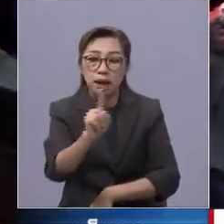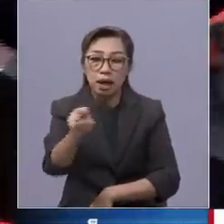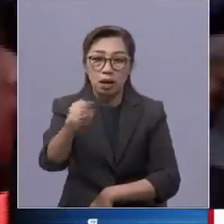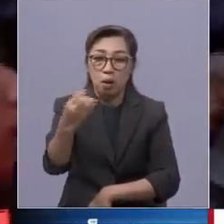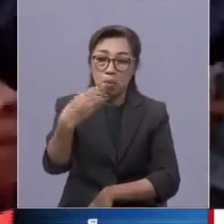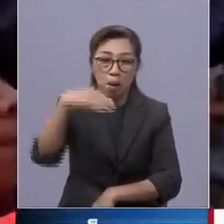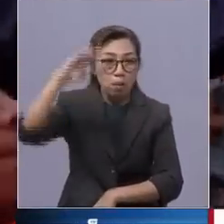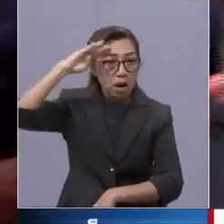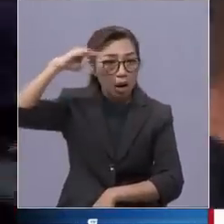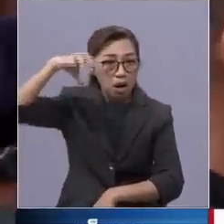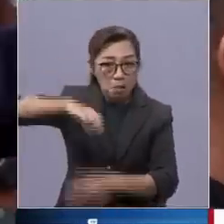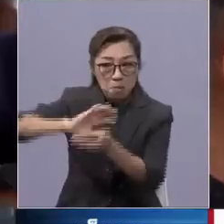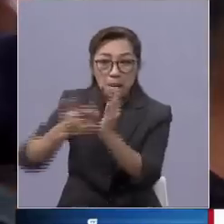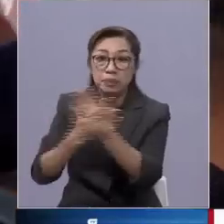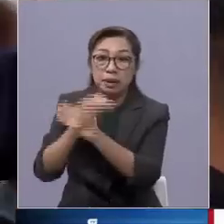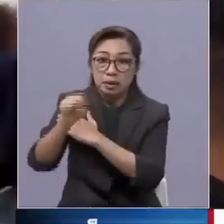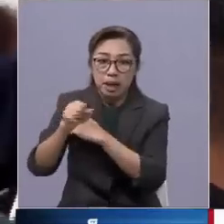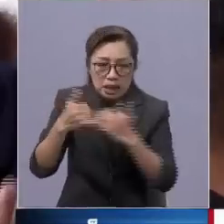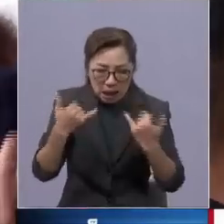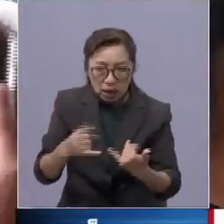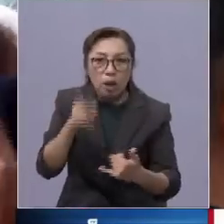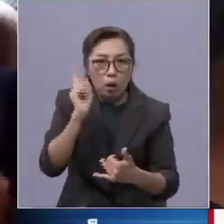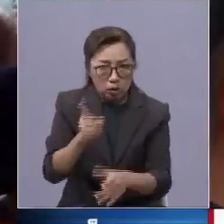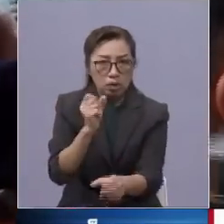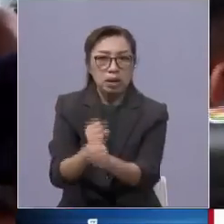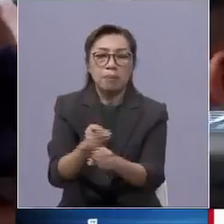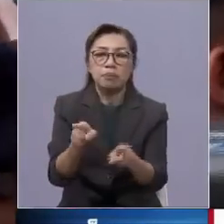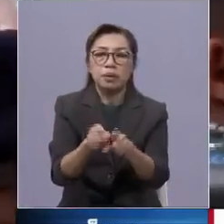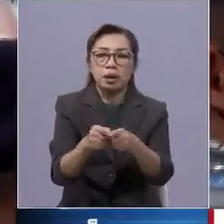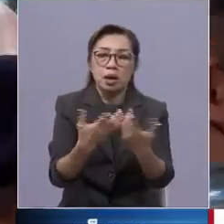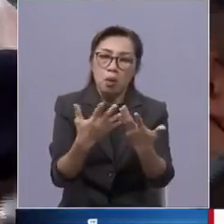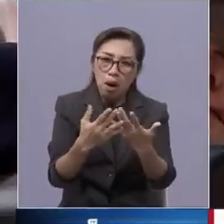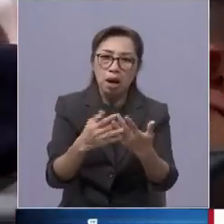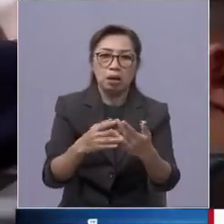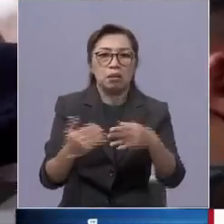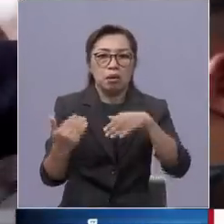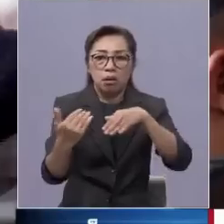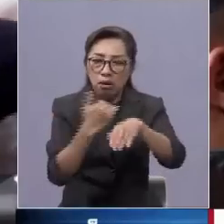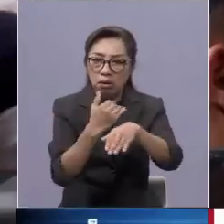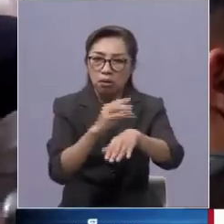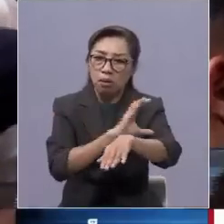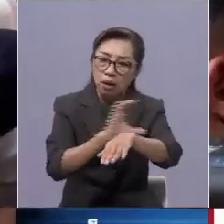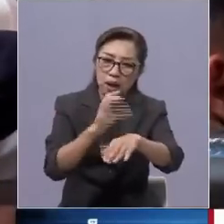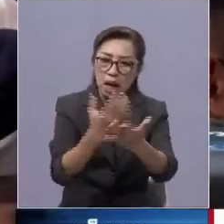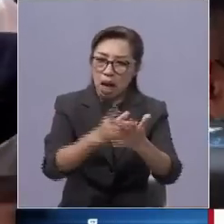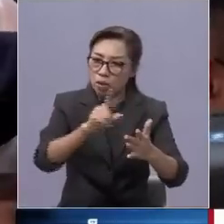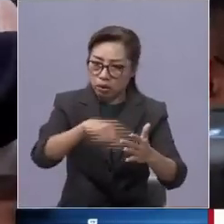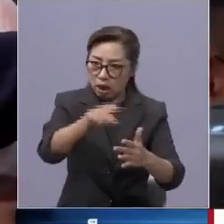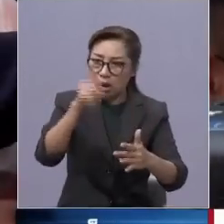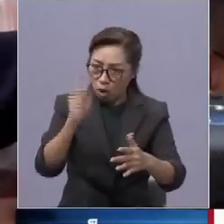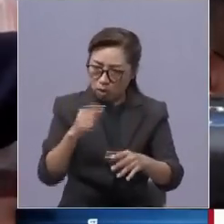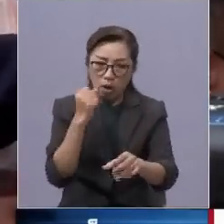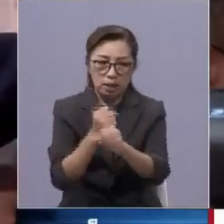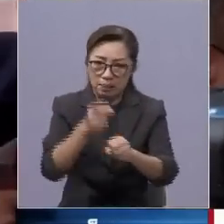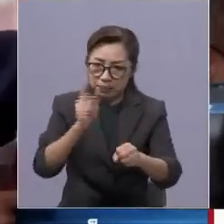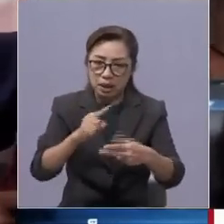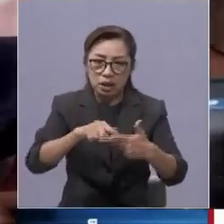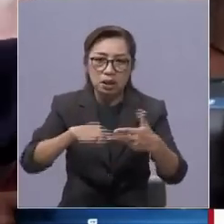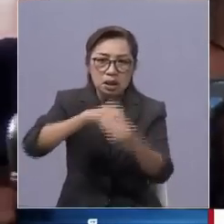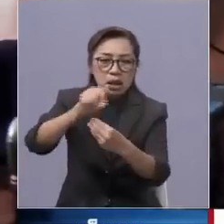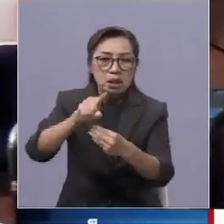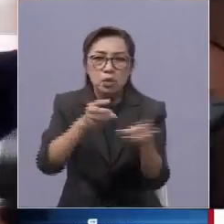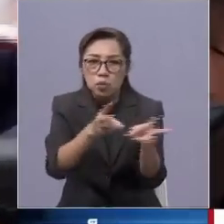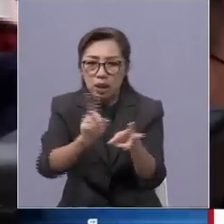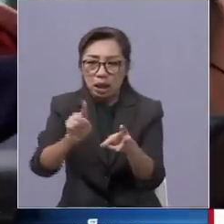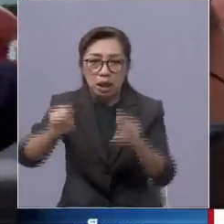องทัพก็คือปฏิรูปกองทัพบอกว่าคมนาคมสำหรับทุกคนก็คือการคมนาคมสำหรับทุกคนกระตุ้นเศรษฐกิจโดย